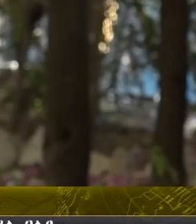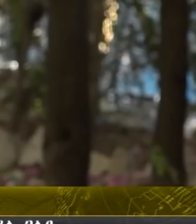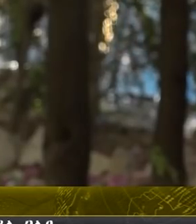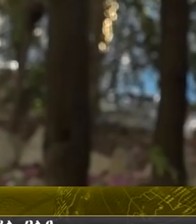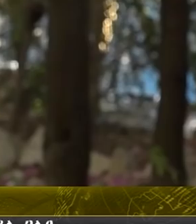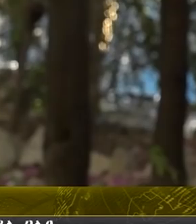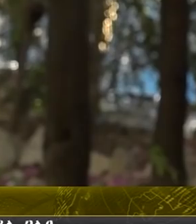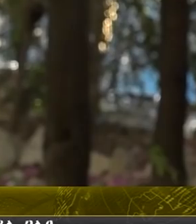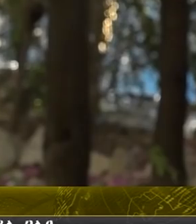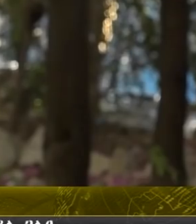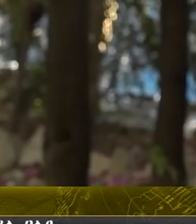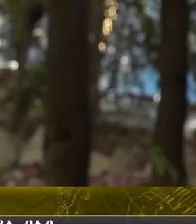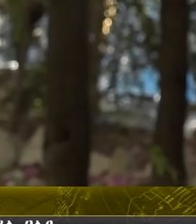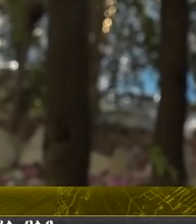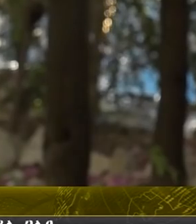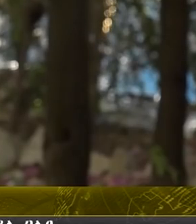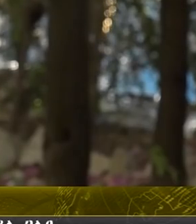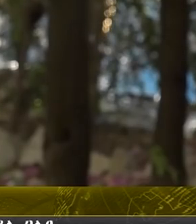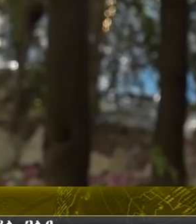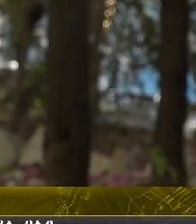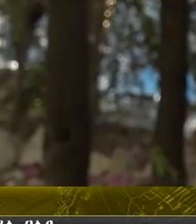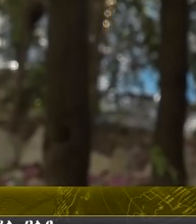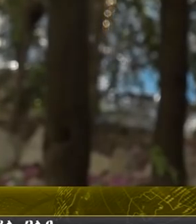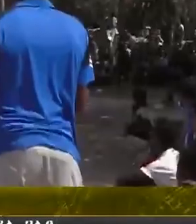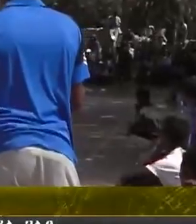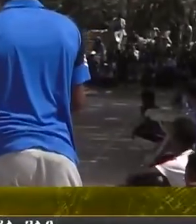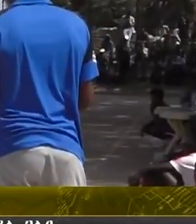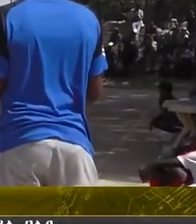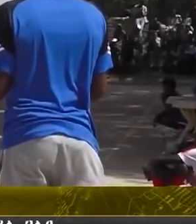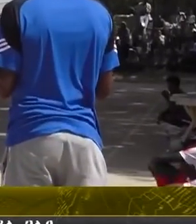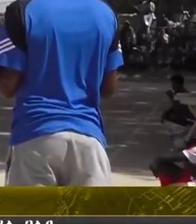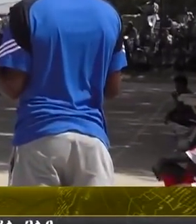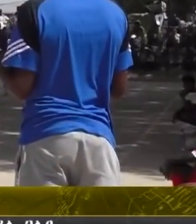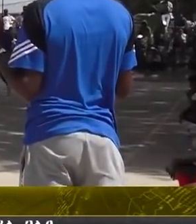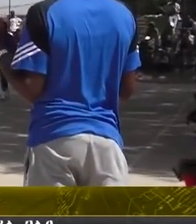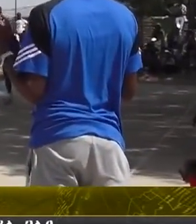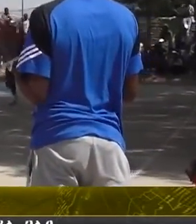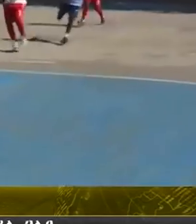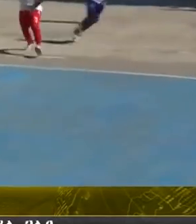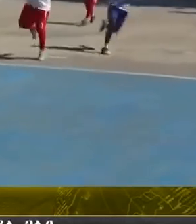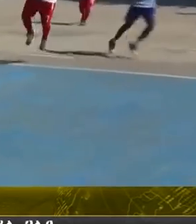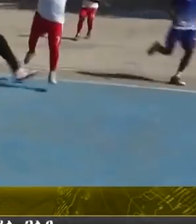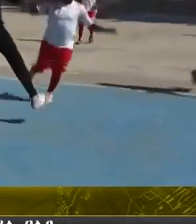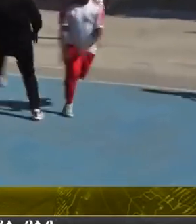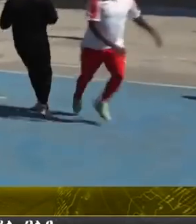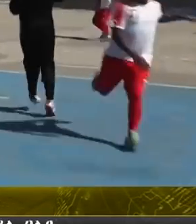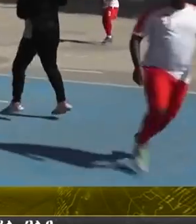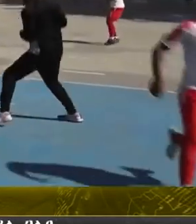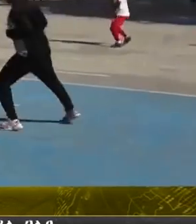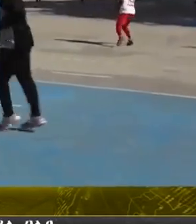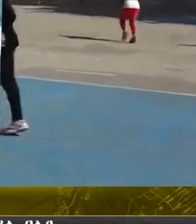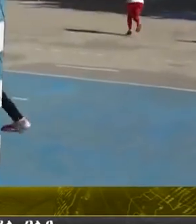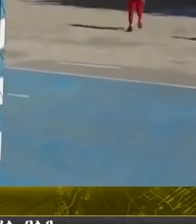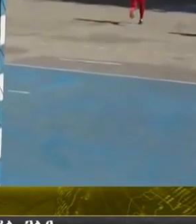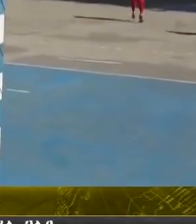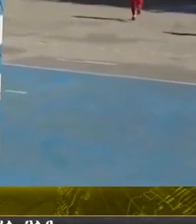ሸራሮ ፕሮጀክት ክተሓዝ ብመቐለ 70 እንደርታ እሞ ካብኡ ኣንሕና ኣብ ወርሒስ ይኹን ኣብ